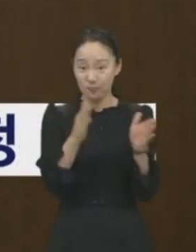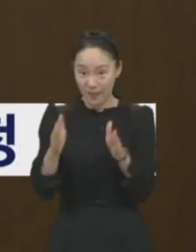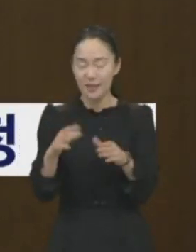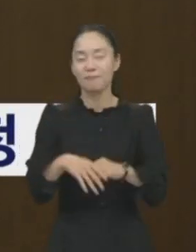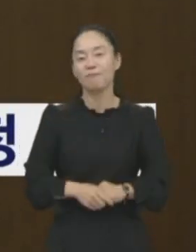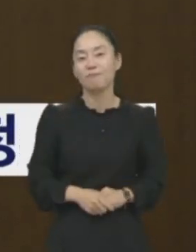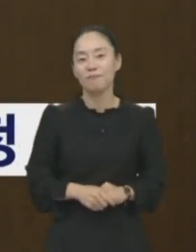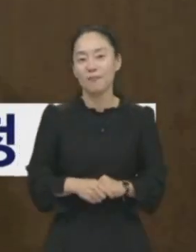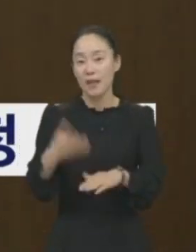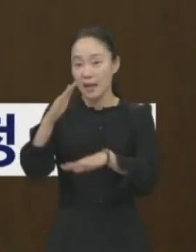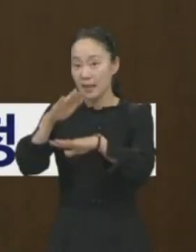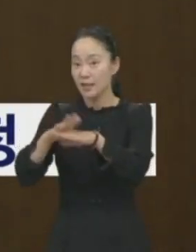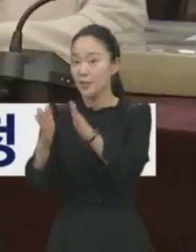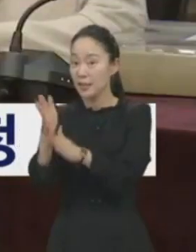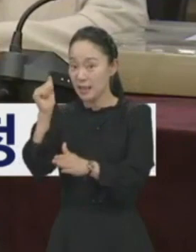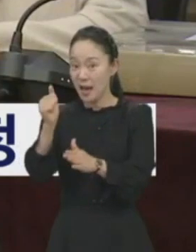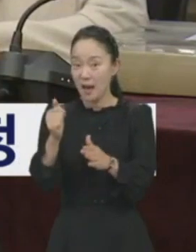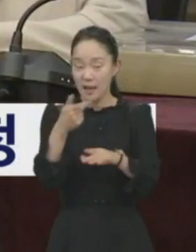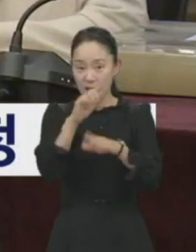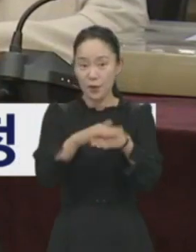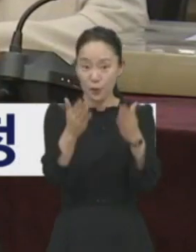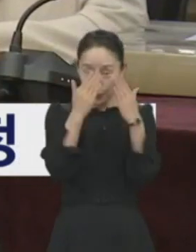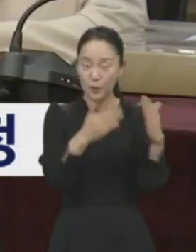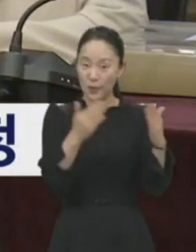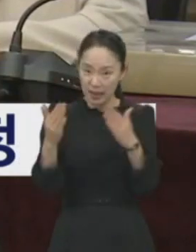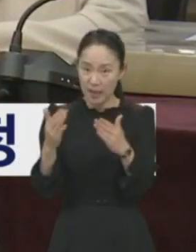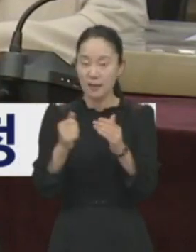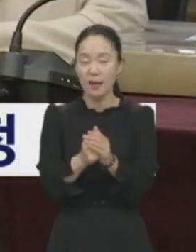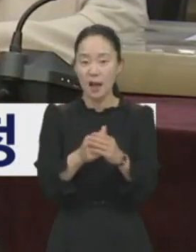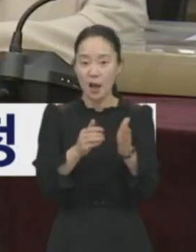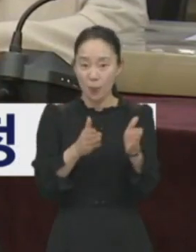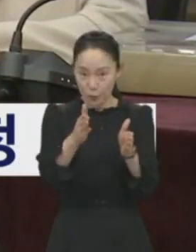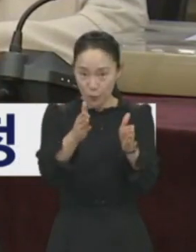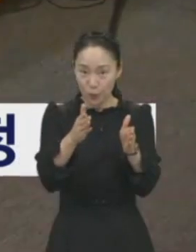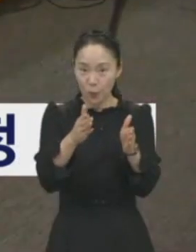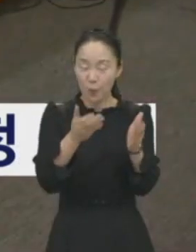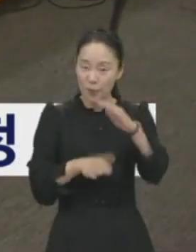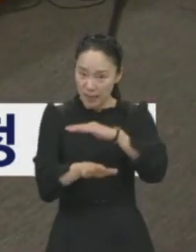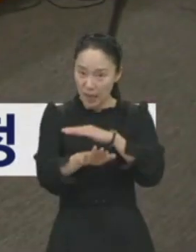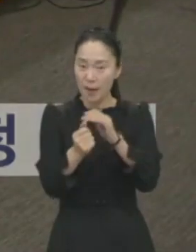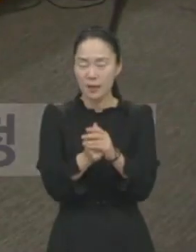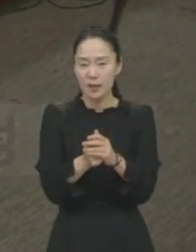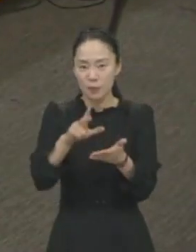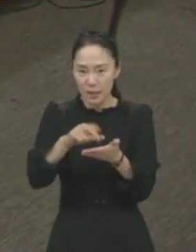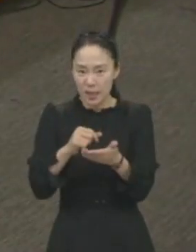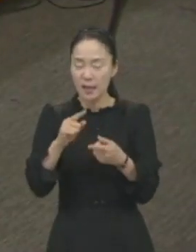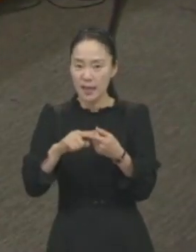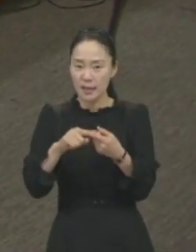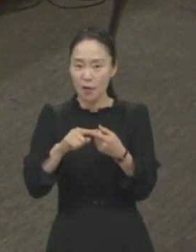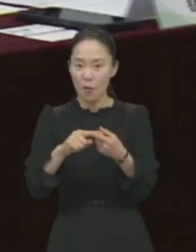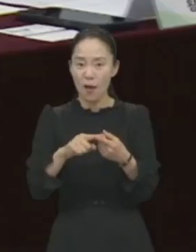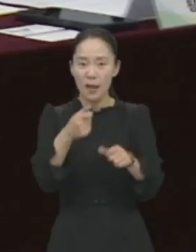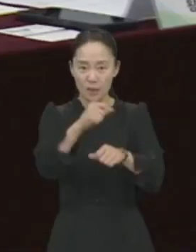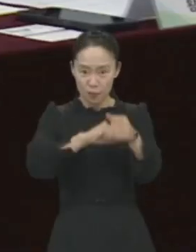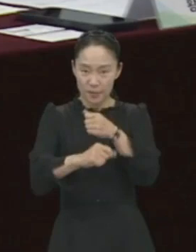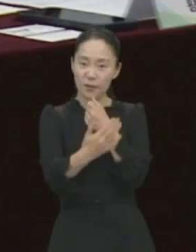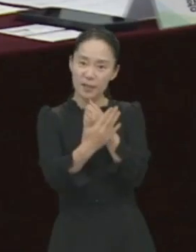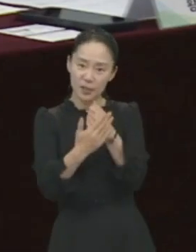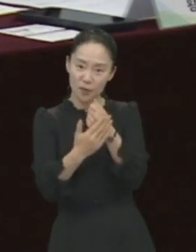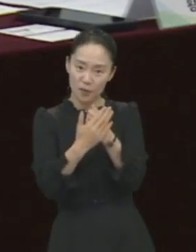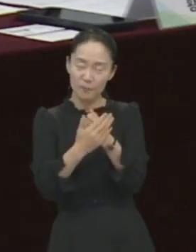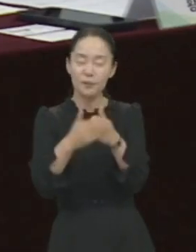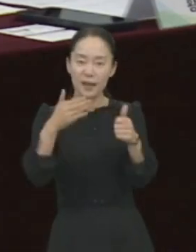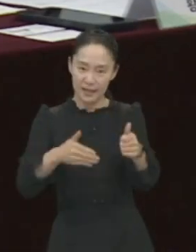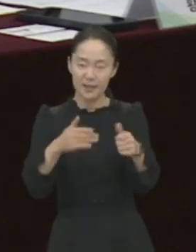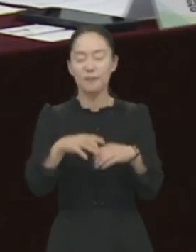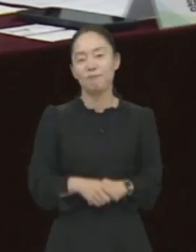이 시장은 대전교도소 이전과 호남고속도로 지하화 등 주요 현안에 대해 당선인들의 적극적인 지원과 협조를